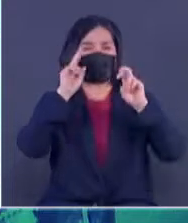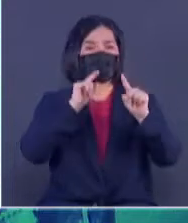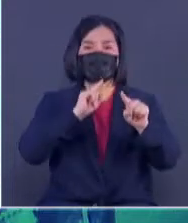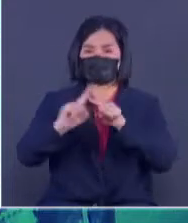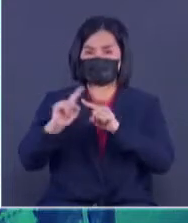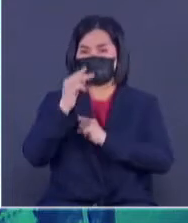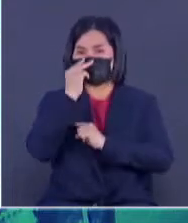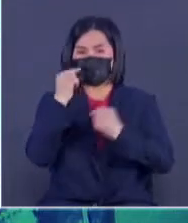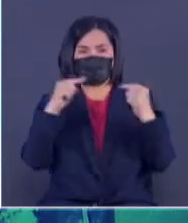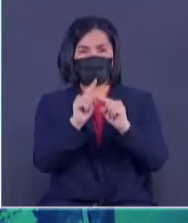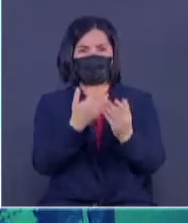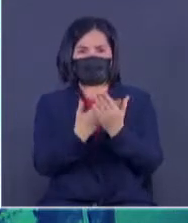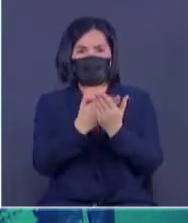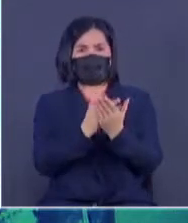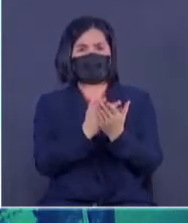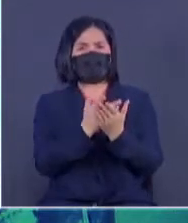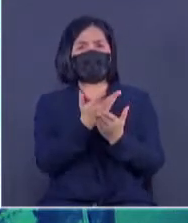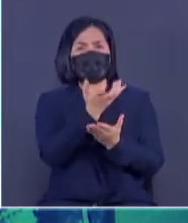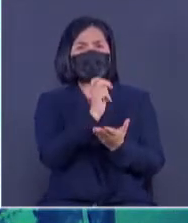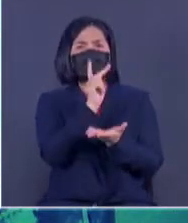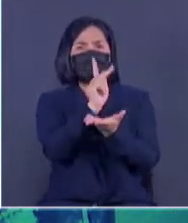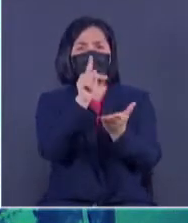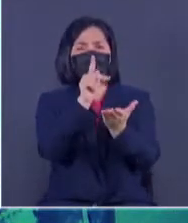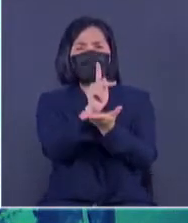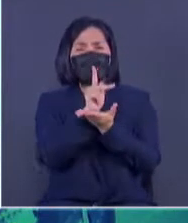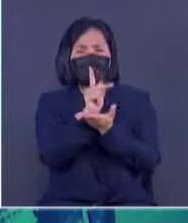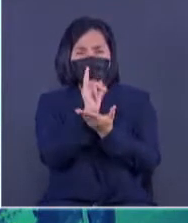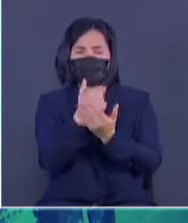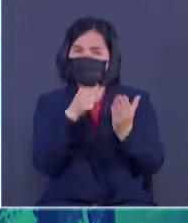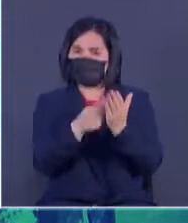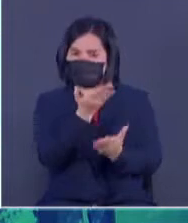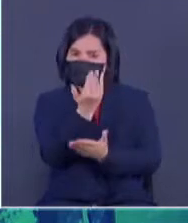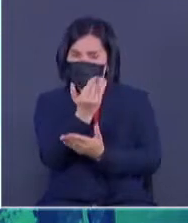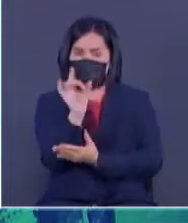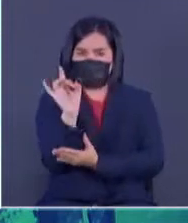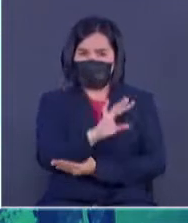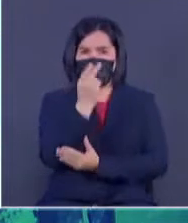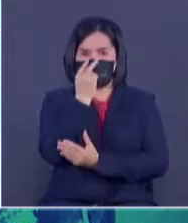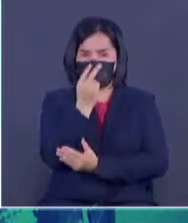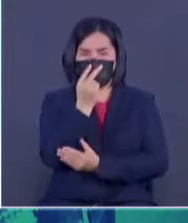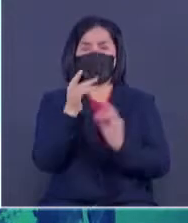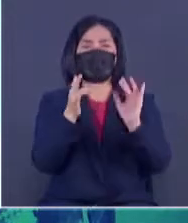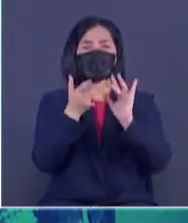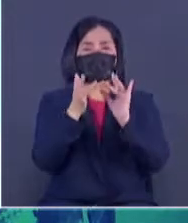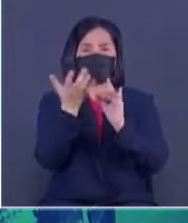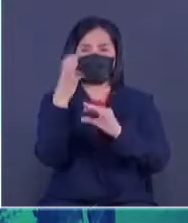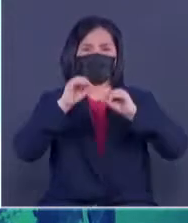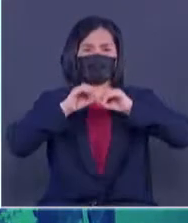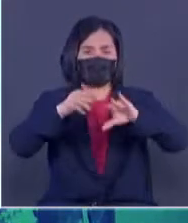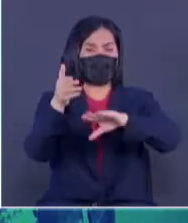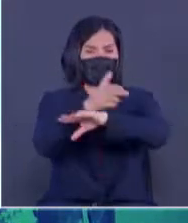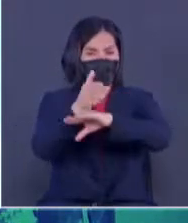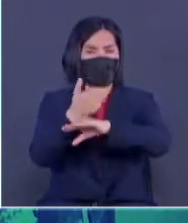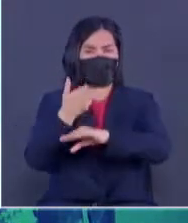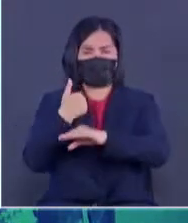ไปดูเรื่องของการทวงหนี้โหดนะครับก็เมื่อวานนี้เนี่ยช่วงสายๆหน่อยมีการเผยแพร่คลิปออกมาในโลกออนไลน์นะครับว่ามีการ